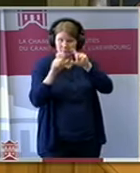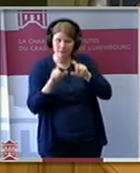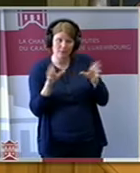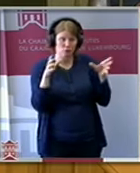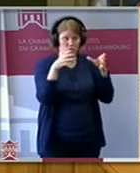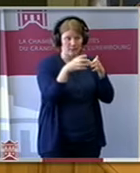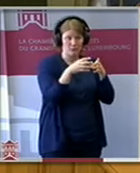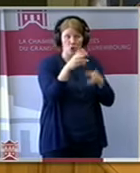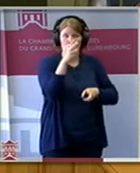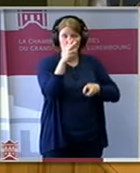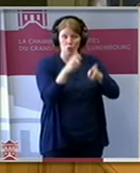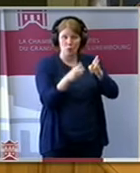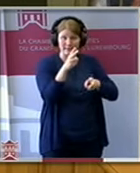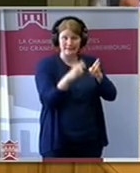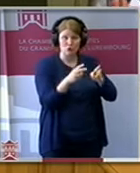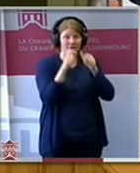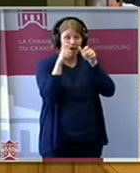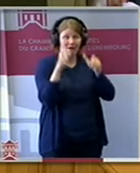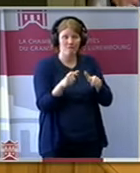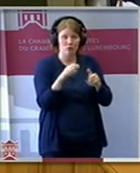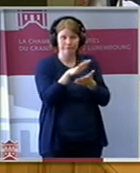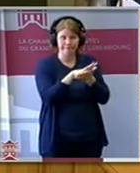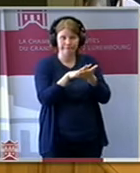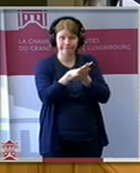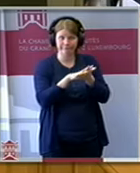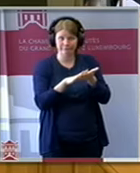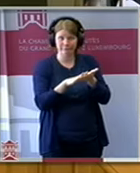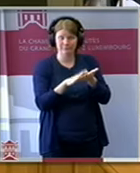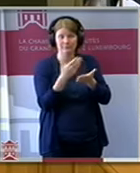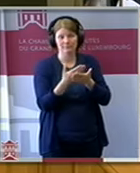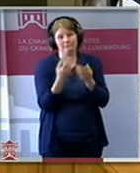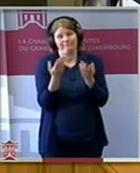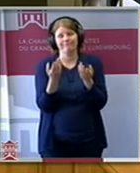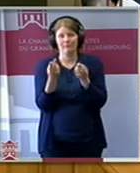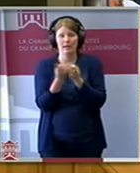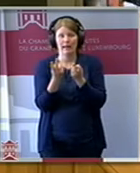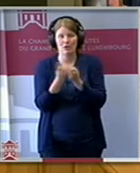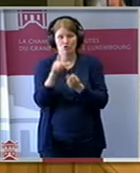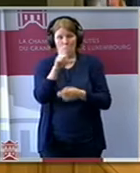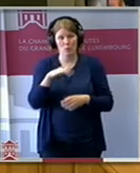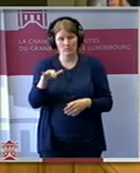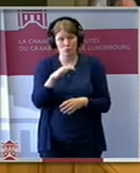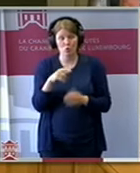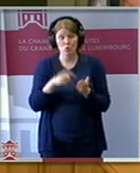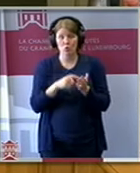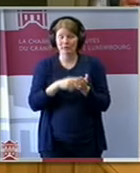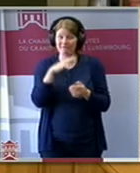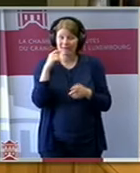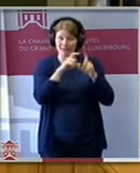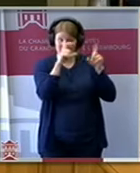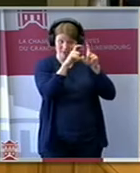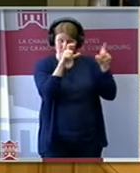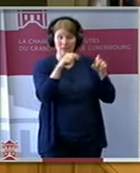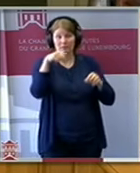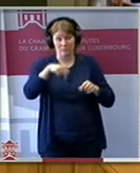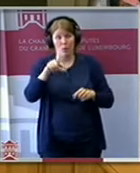Responsabilität total diluiert. Und da sind wir ganz nah bei Lützburg. Weil viele von den Multien haben eine Filiale auch